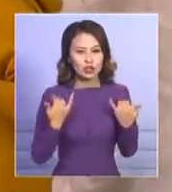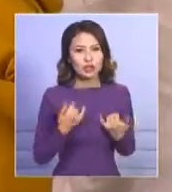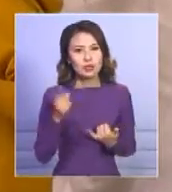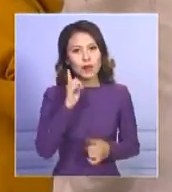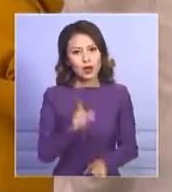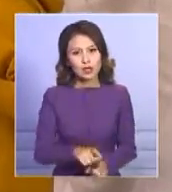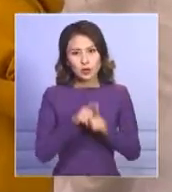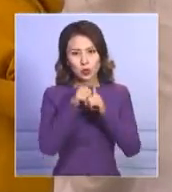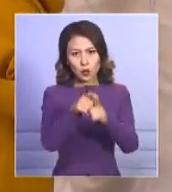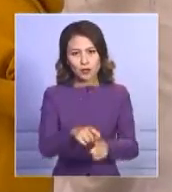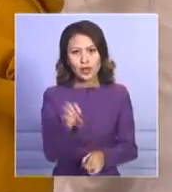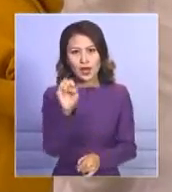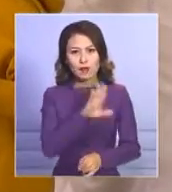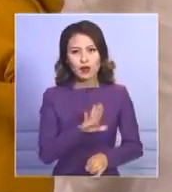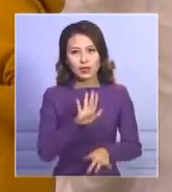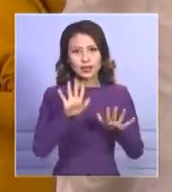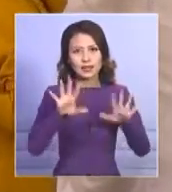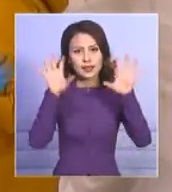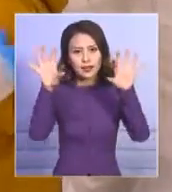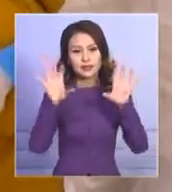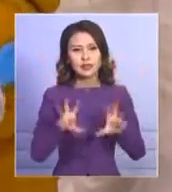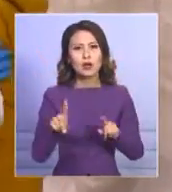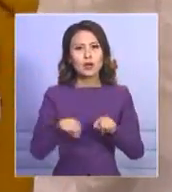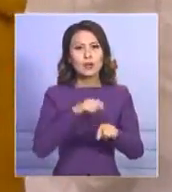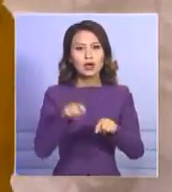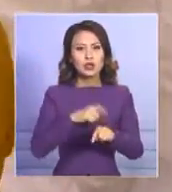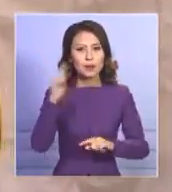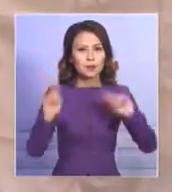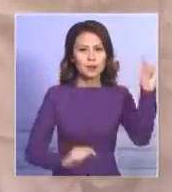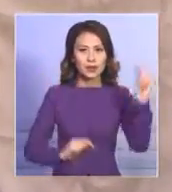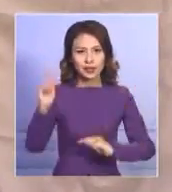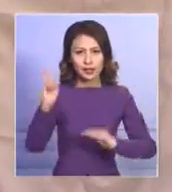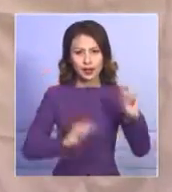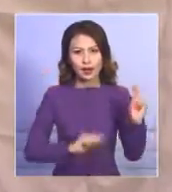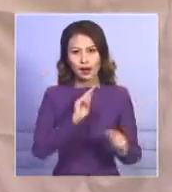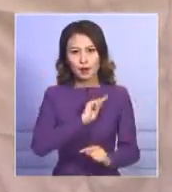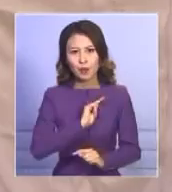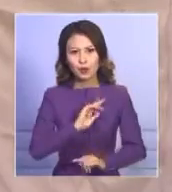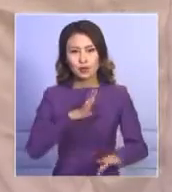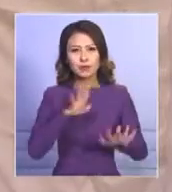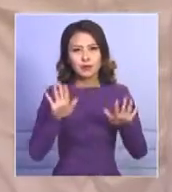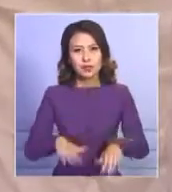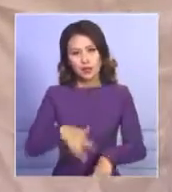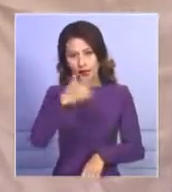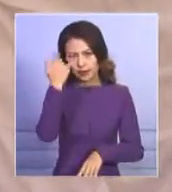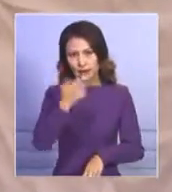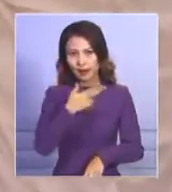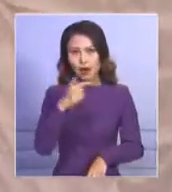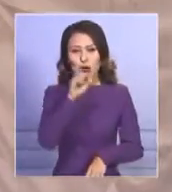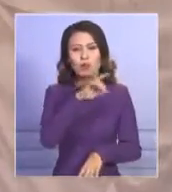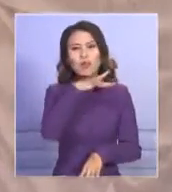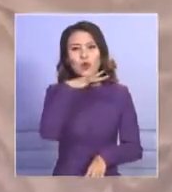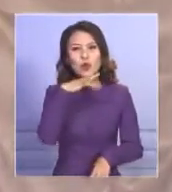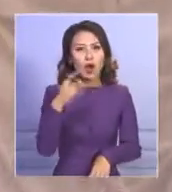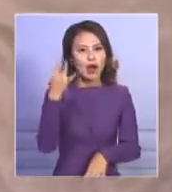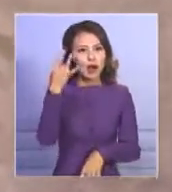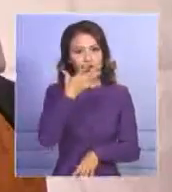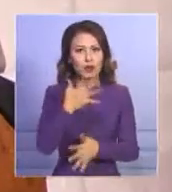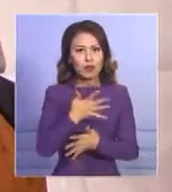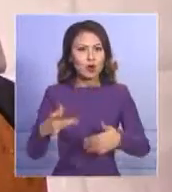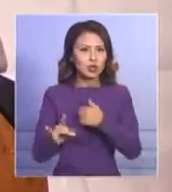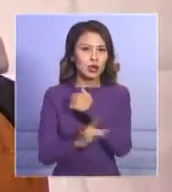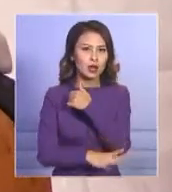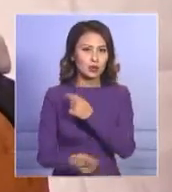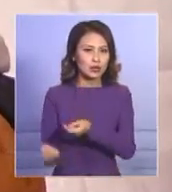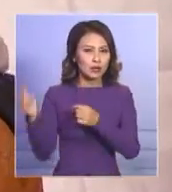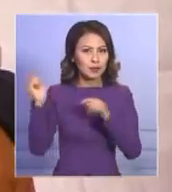ғана қалып отыр. Қазір Еуроодақ елдері заңсыз мигранттарға ие бола алмай кетті. Италиядағы босқындардың басым бөлігі Африканың кедей